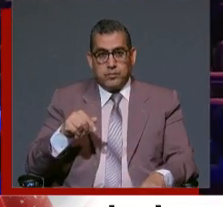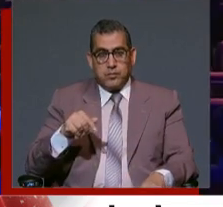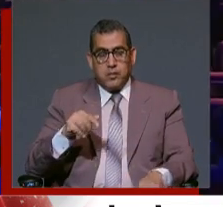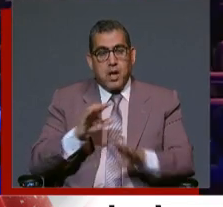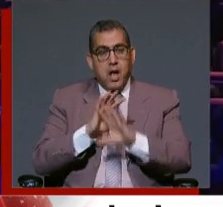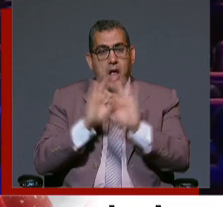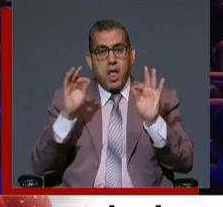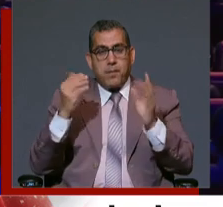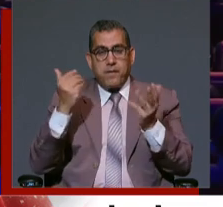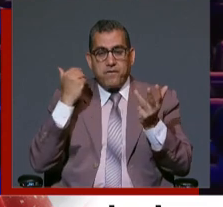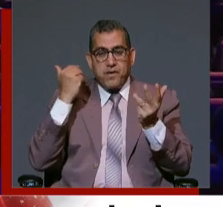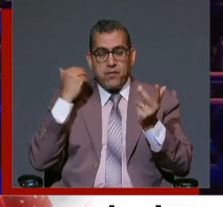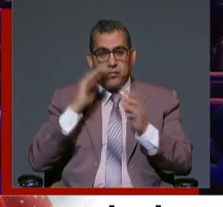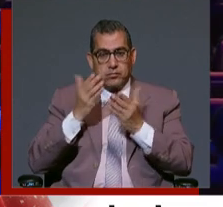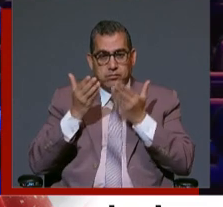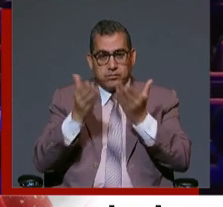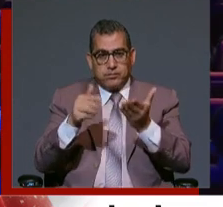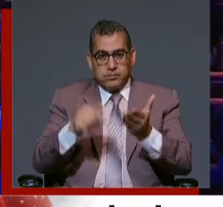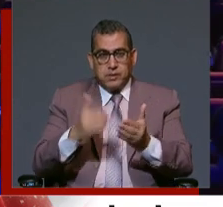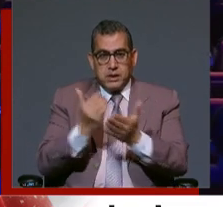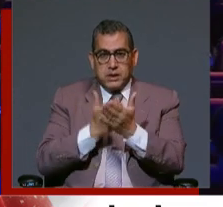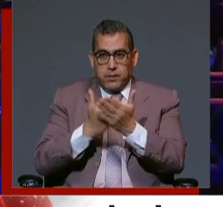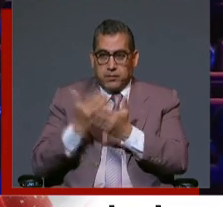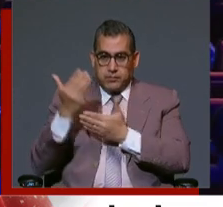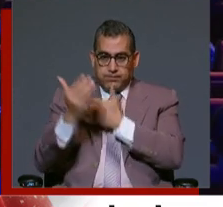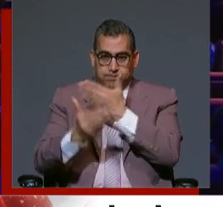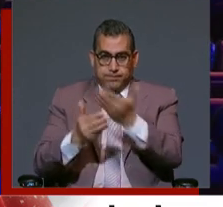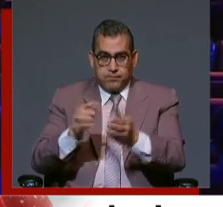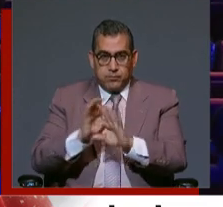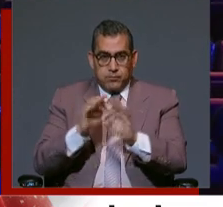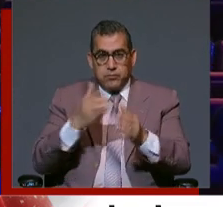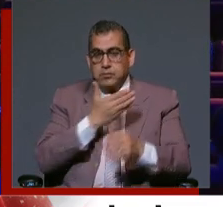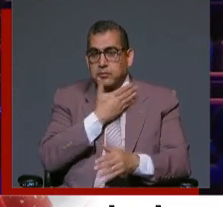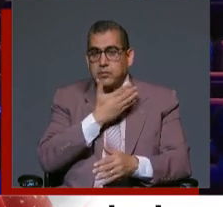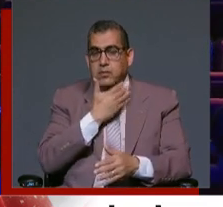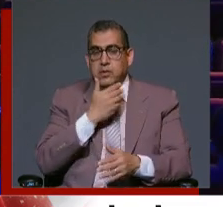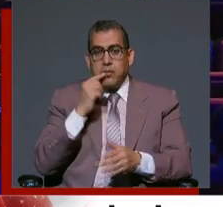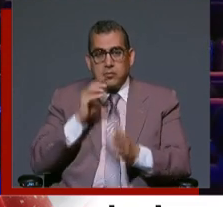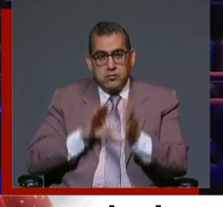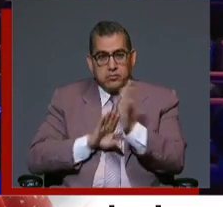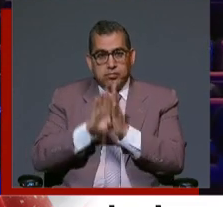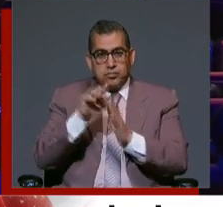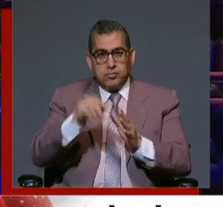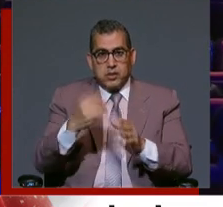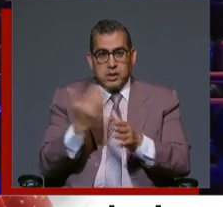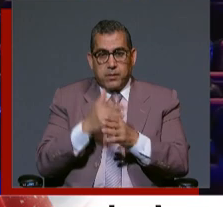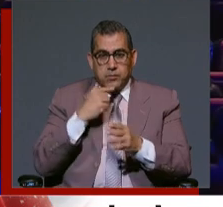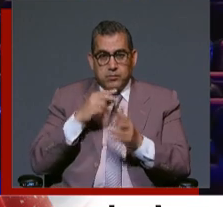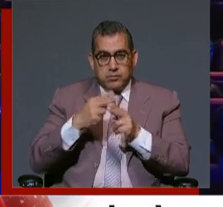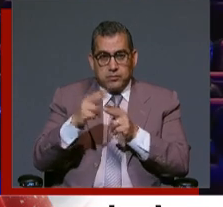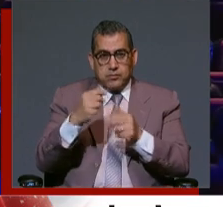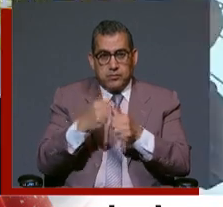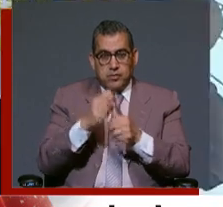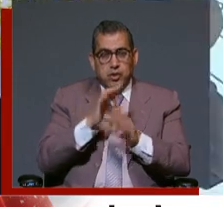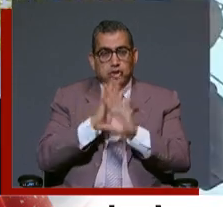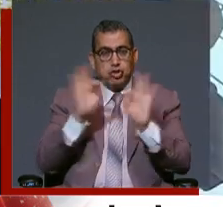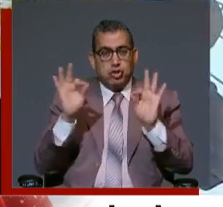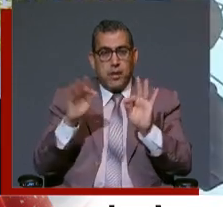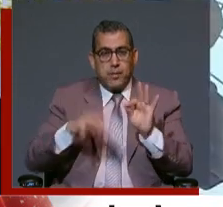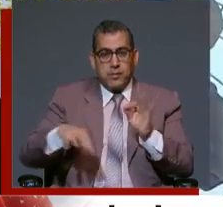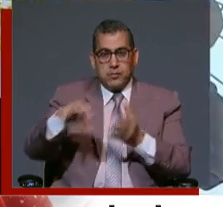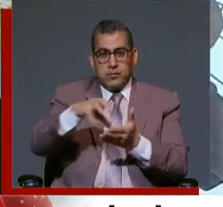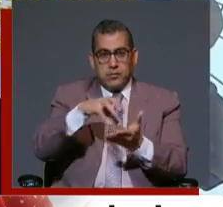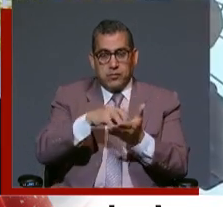توفيرنا لهذه الاستثمارات، والتي تعتبر ضمانا انتمائيا جزئيا لدعم جمهورية